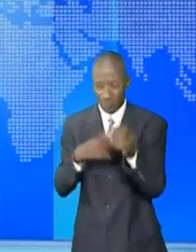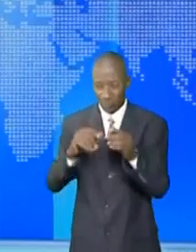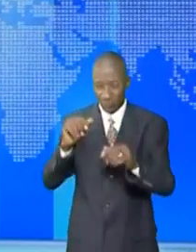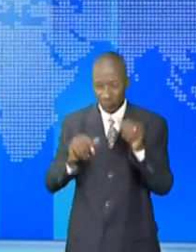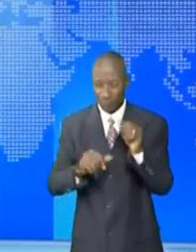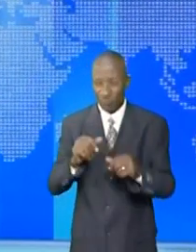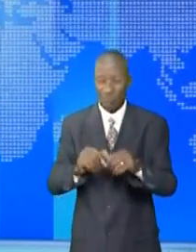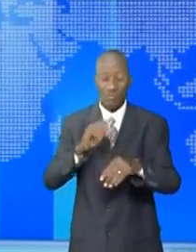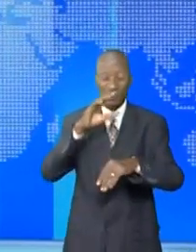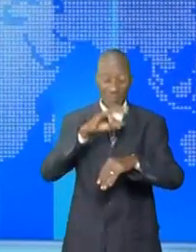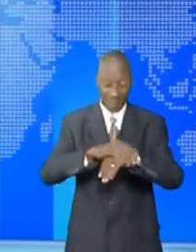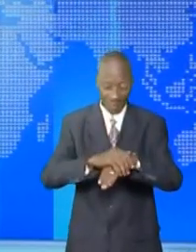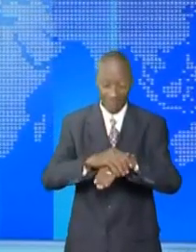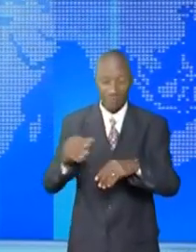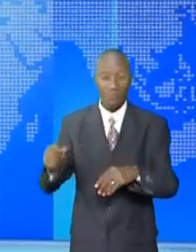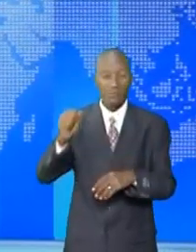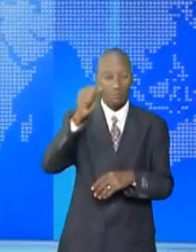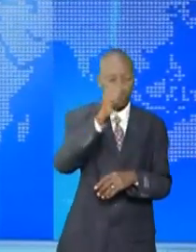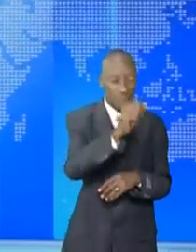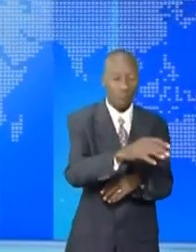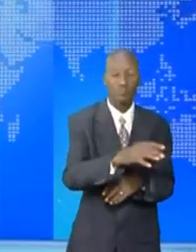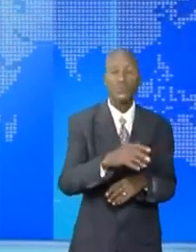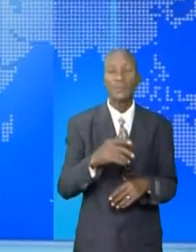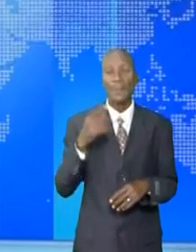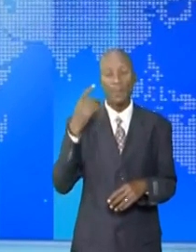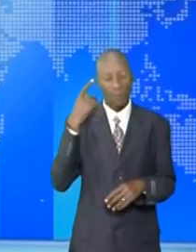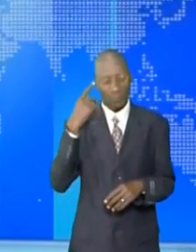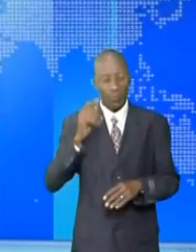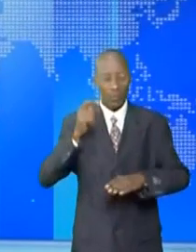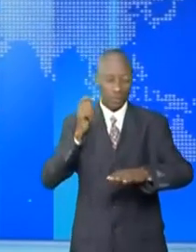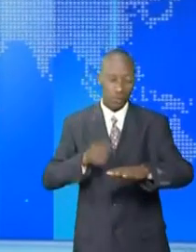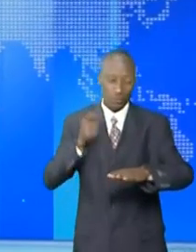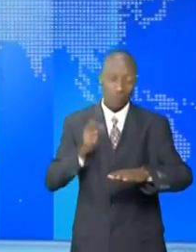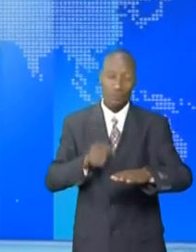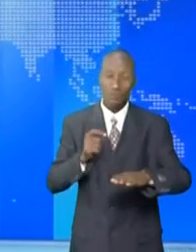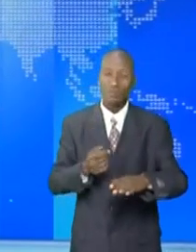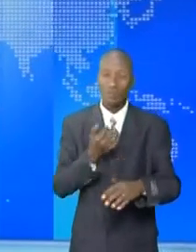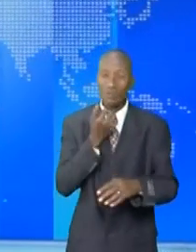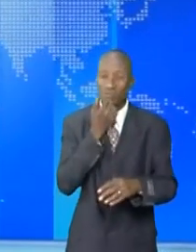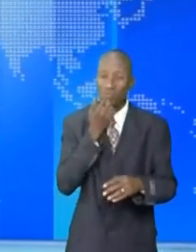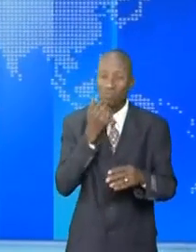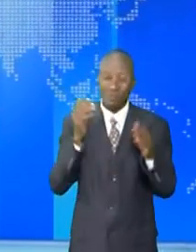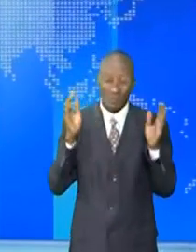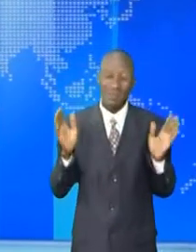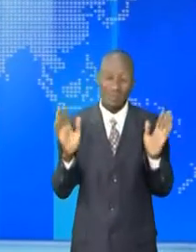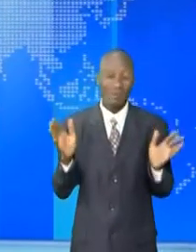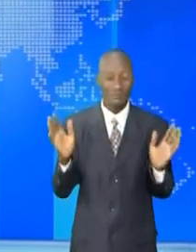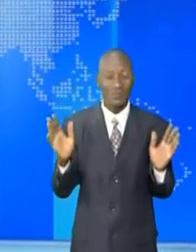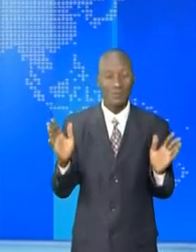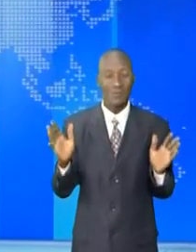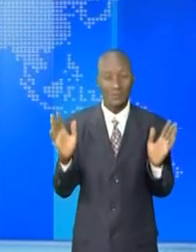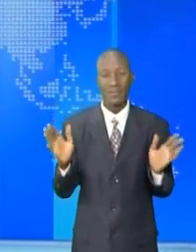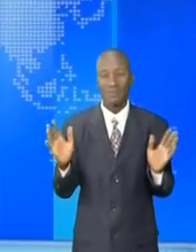et sont à l'œuvre pour mettre hors d'état de nuire ces escrocs usurpateurs d'identité qui, sans aucun